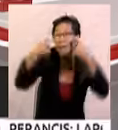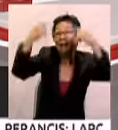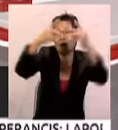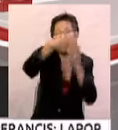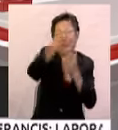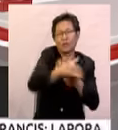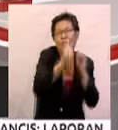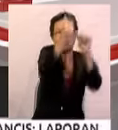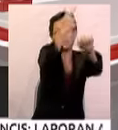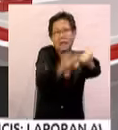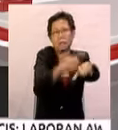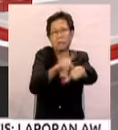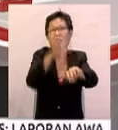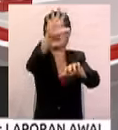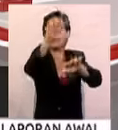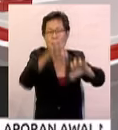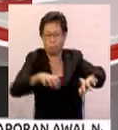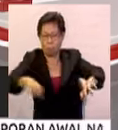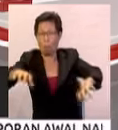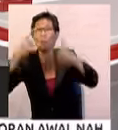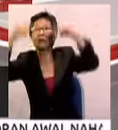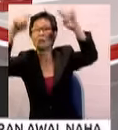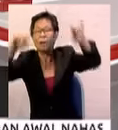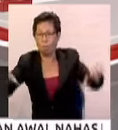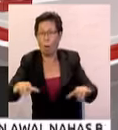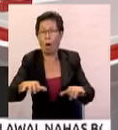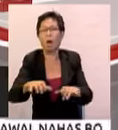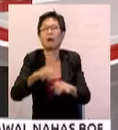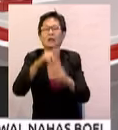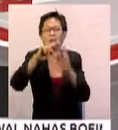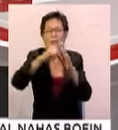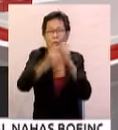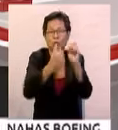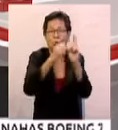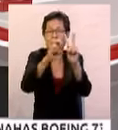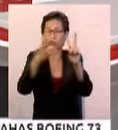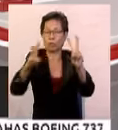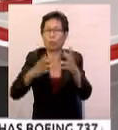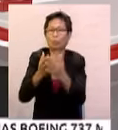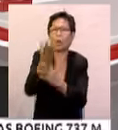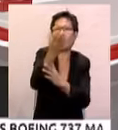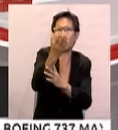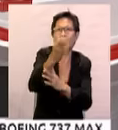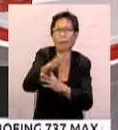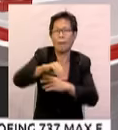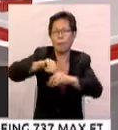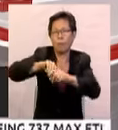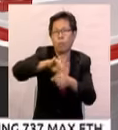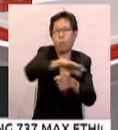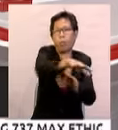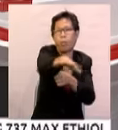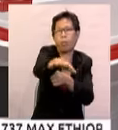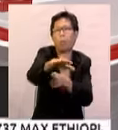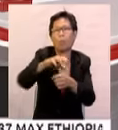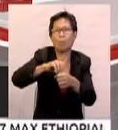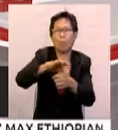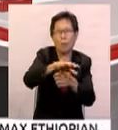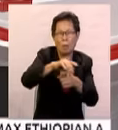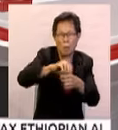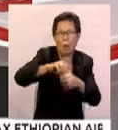projek rintis di 5 lokaliti yang telah dijalankan sejak 2017 menerusi pelepasan hampir 4 juta spesies